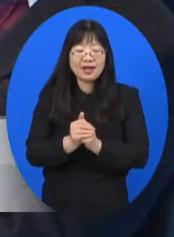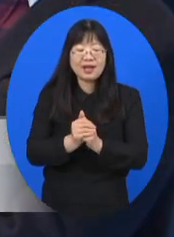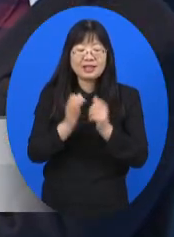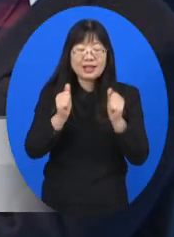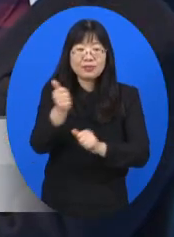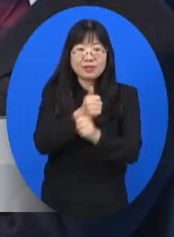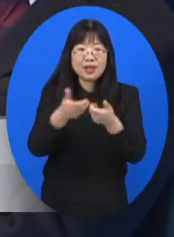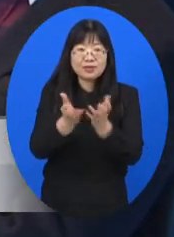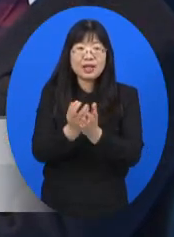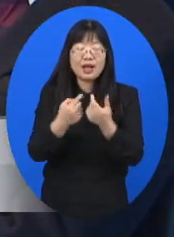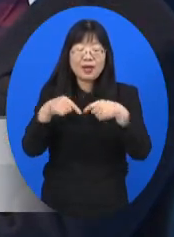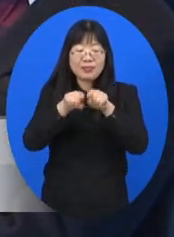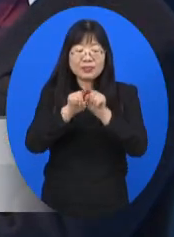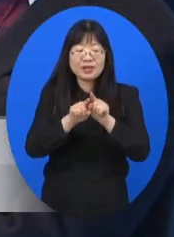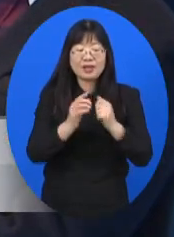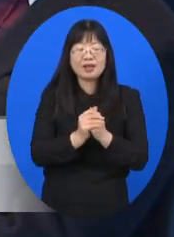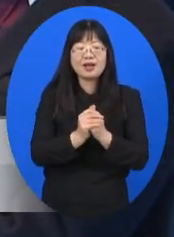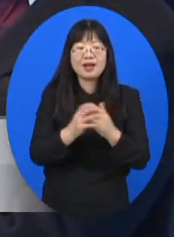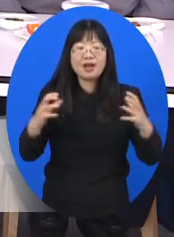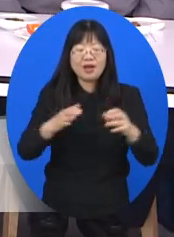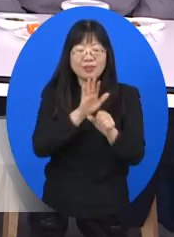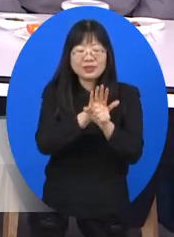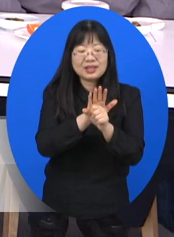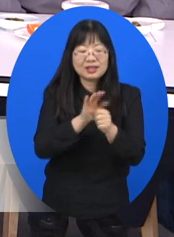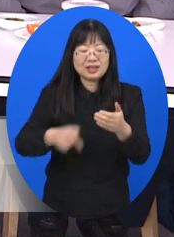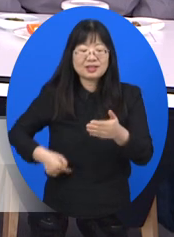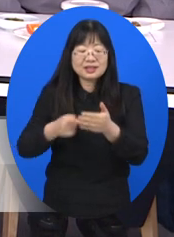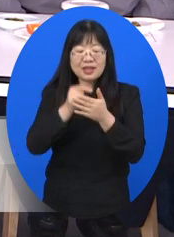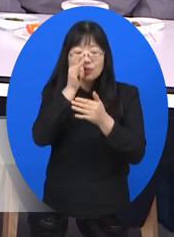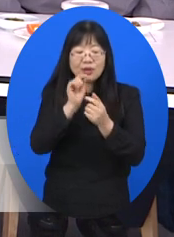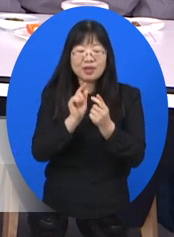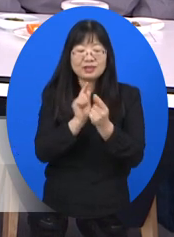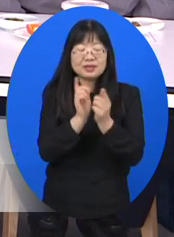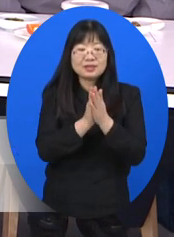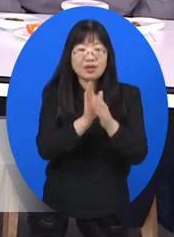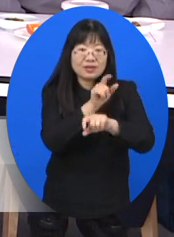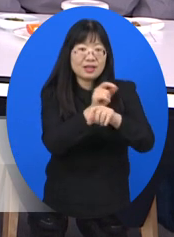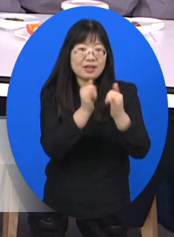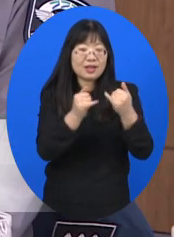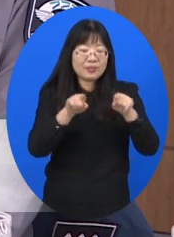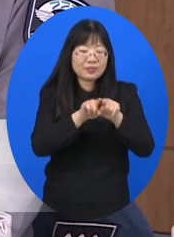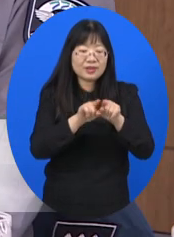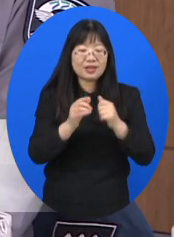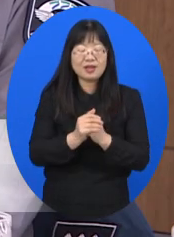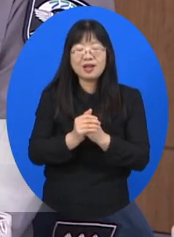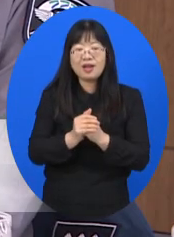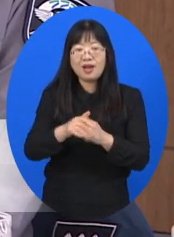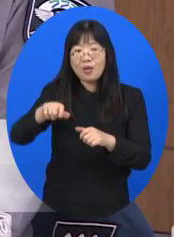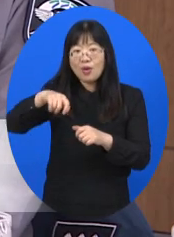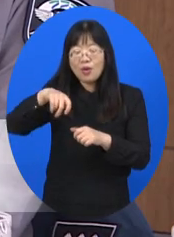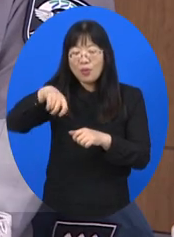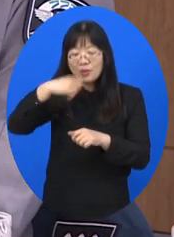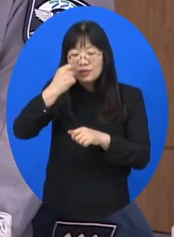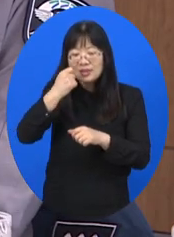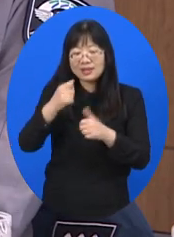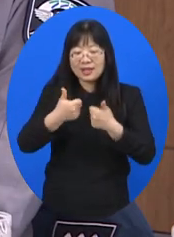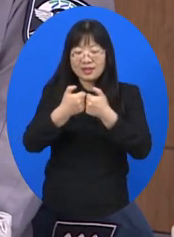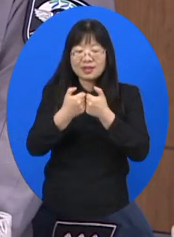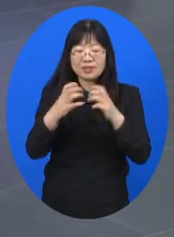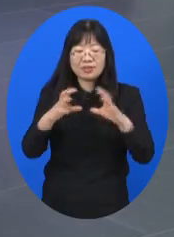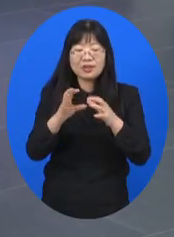간담회를 열어 협치 의지를 밝혔고 어제는 현장 직원들과 신년 오찬 간담회를 열어 메시지를